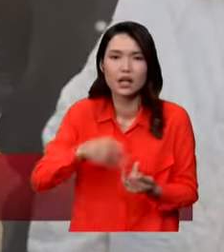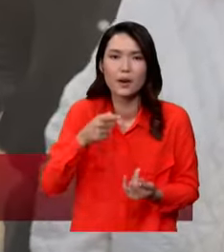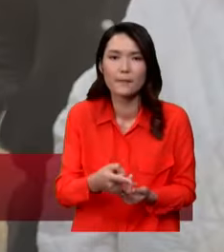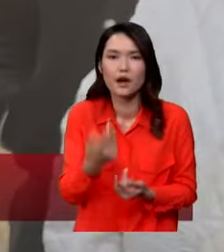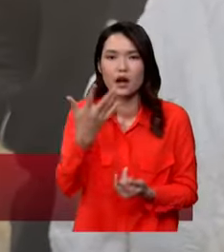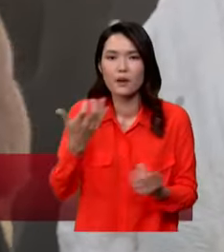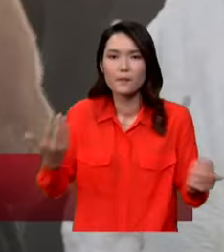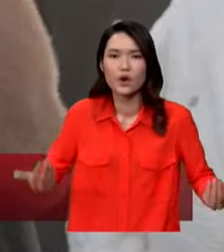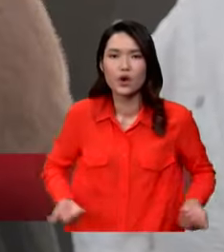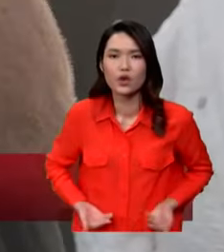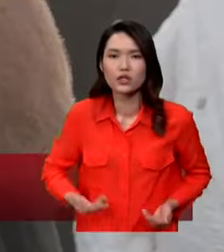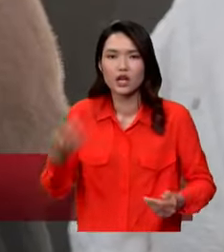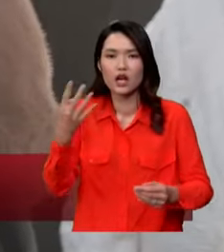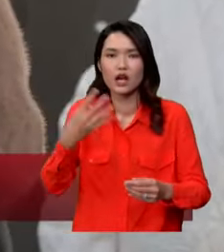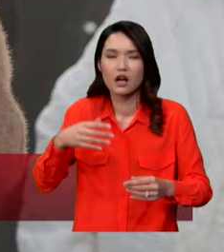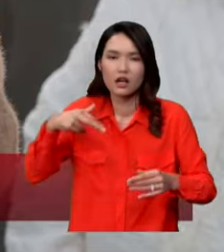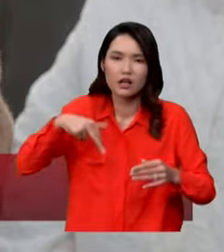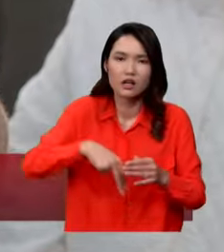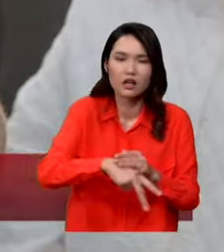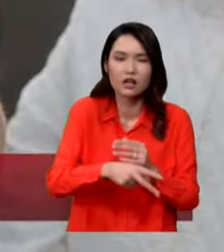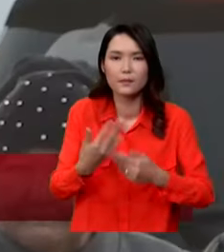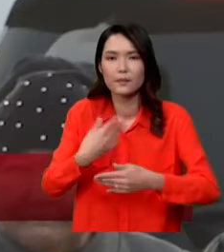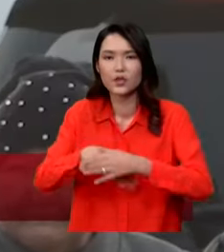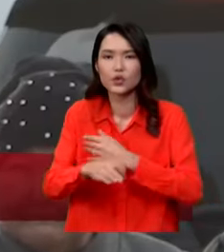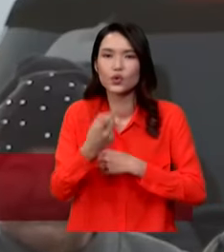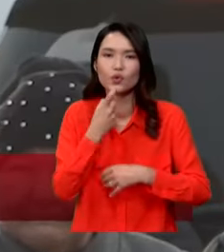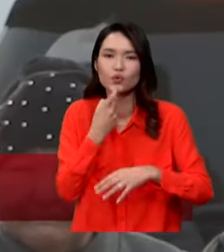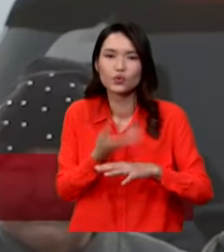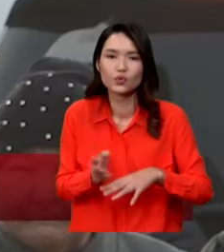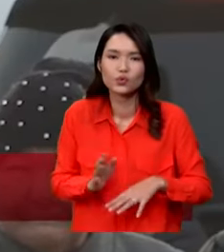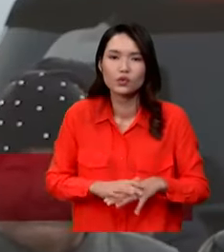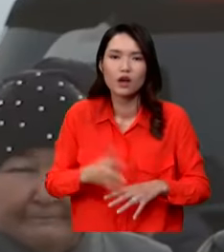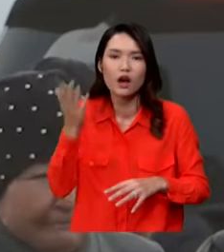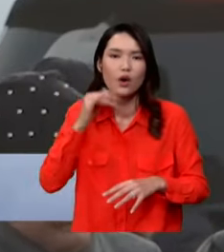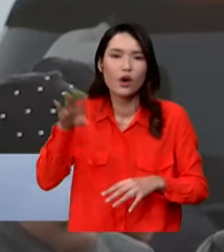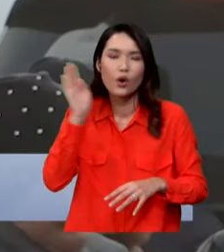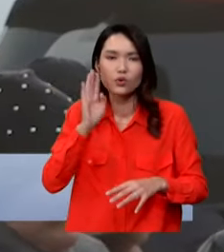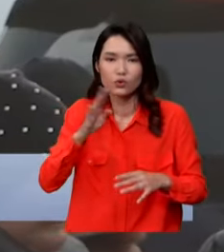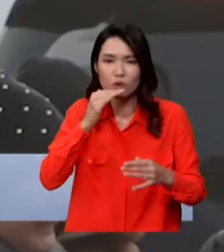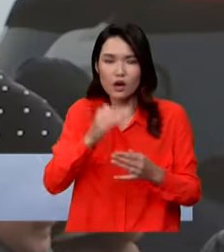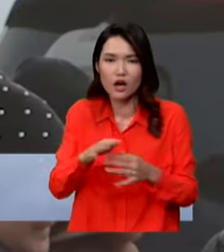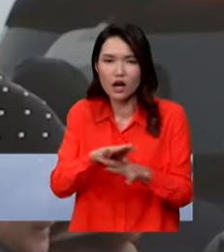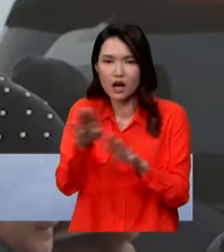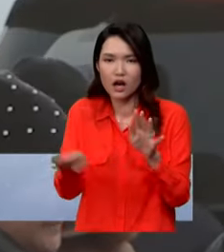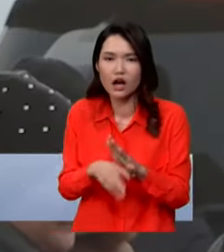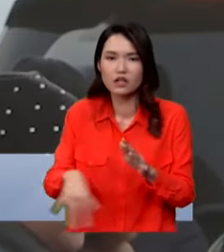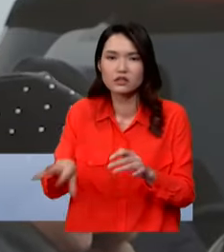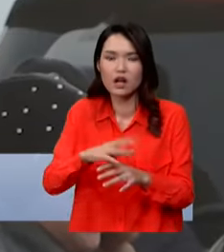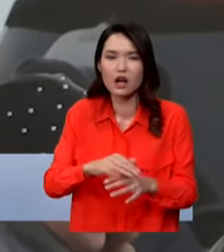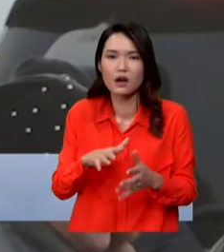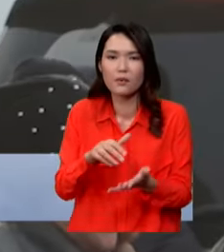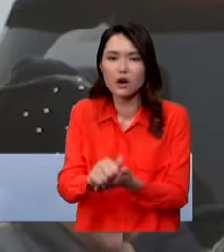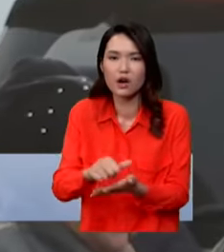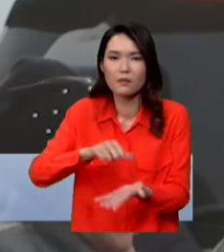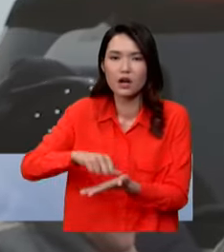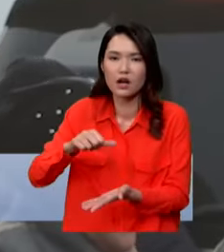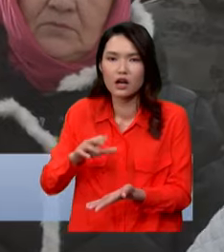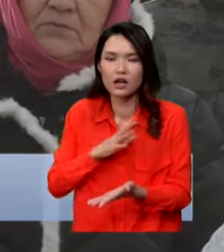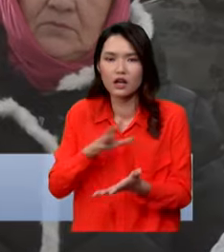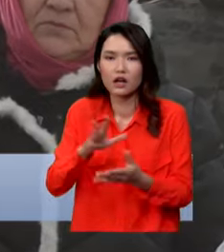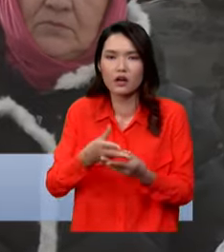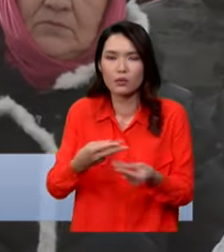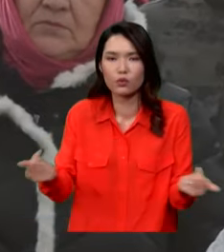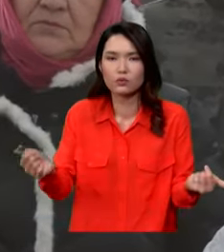1500 тұрғынның кіріп шығуы мұңға айналды. Су соққанда астын бәрін жеп тастаған. Бетінде тек асфальт тұр, үстінен басса ойылып